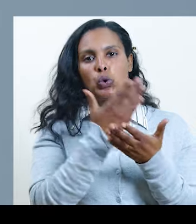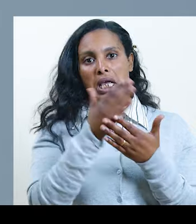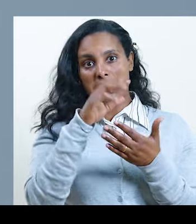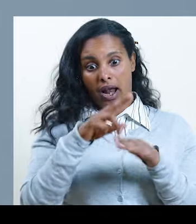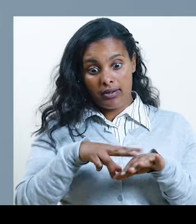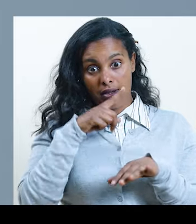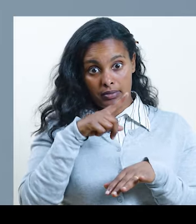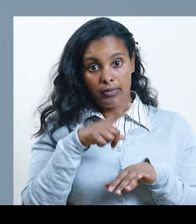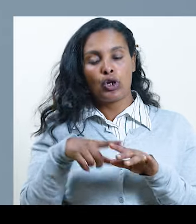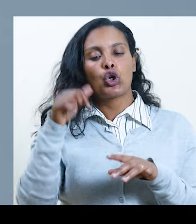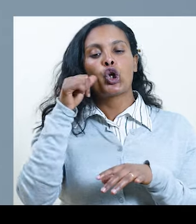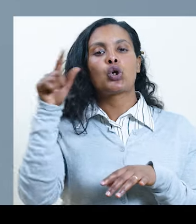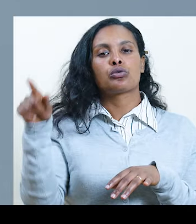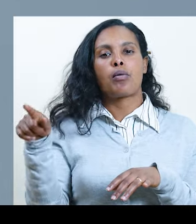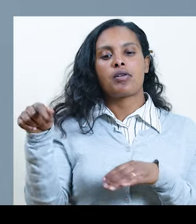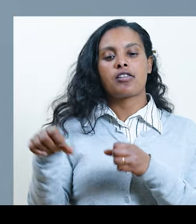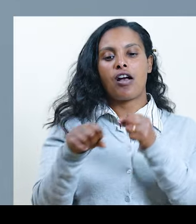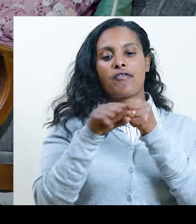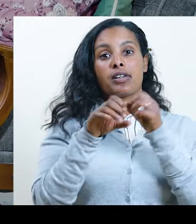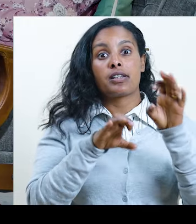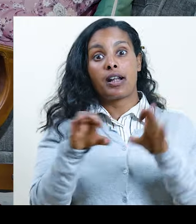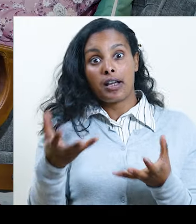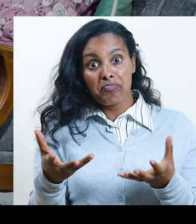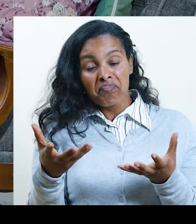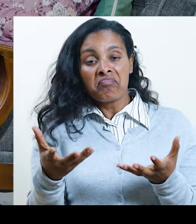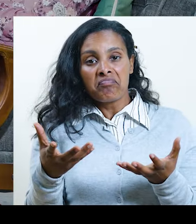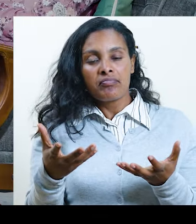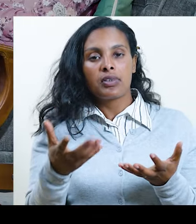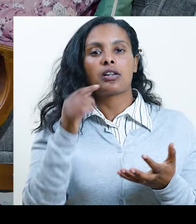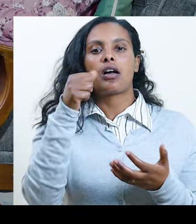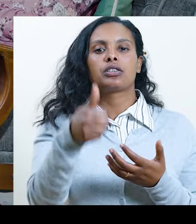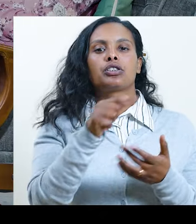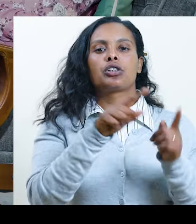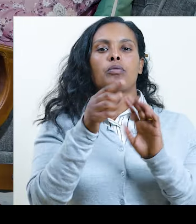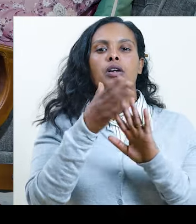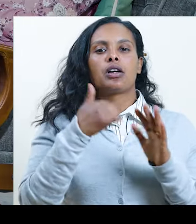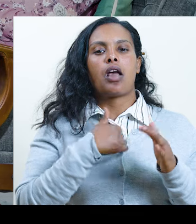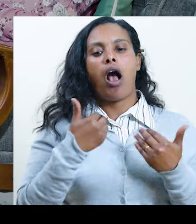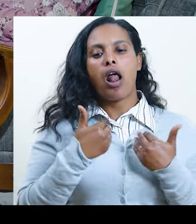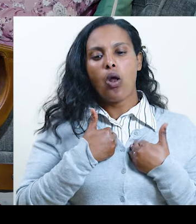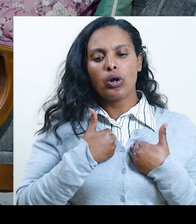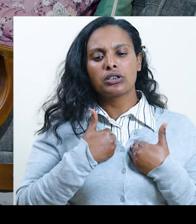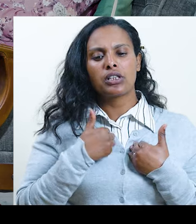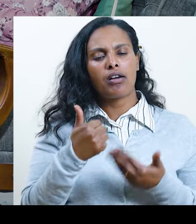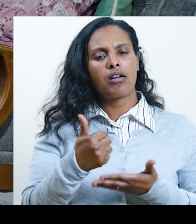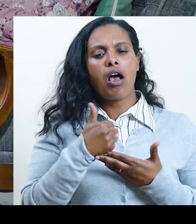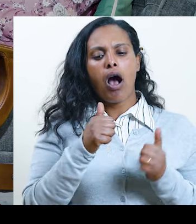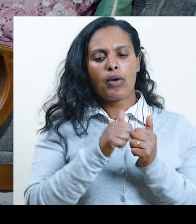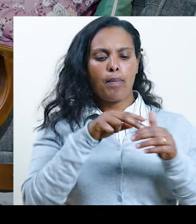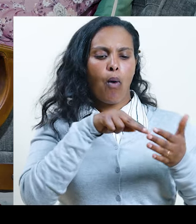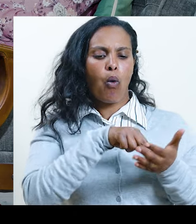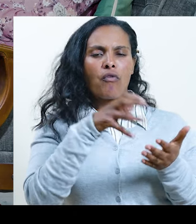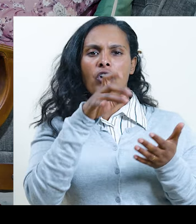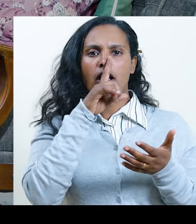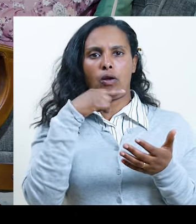ስላነሳሽ ለእሷም ድጋፍ እንዲደረግ ራስሽ ደግሞ እኔ አለሁልሽ ልላ ትፈልጋለሁ፣